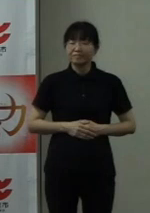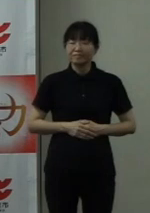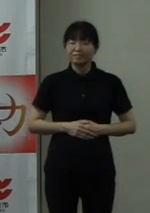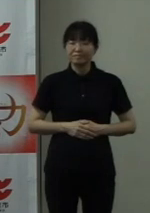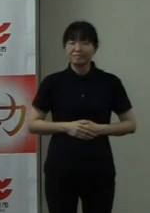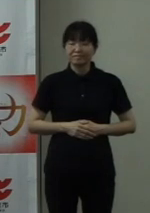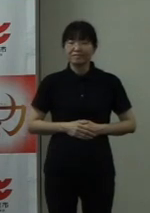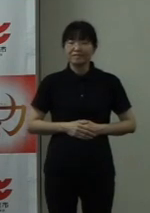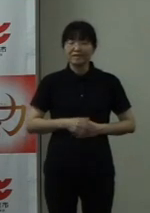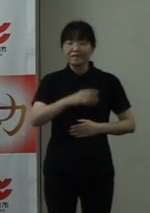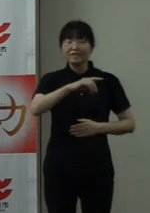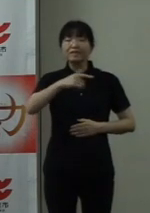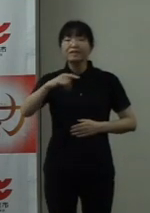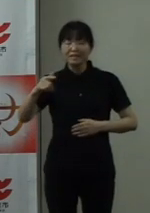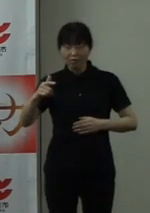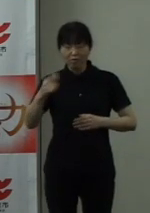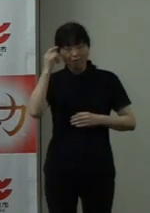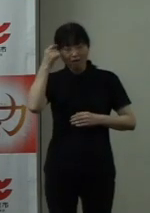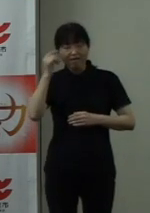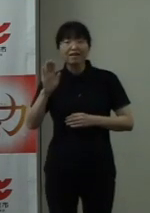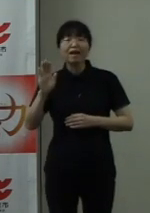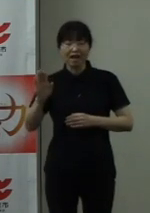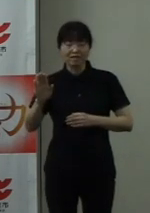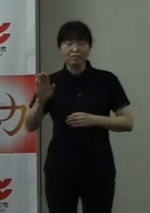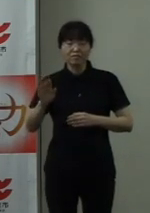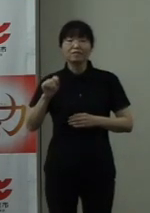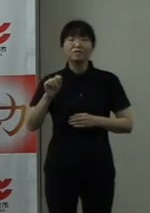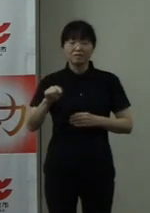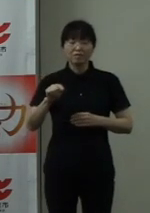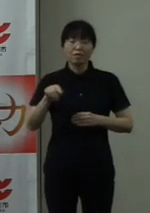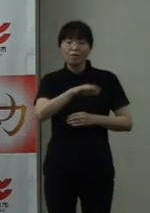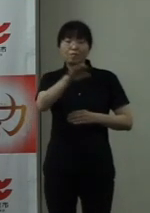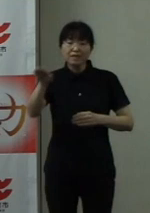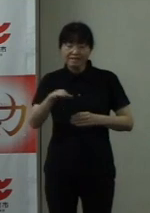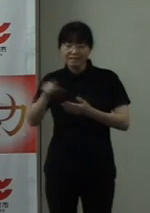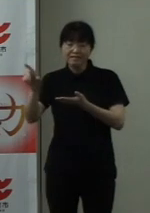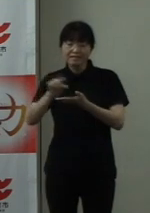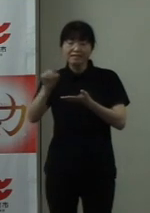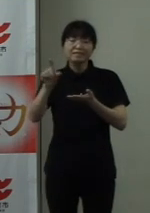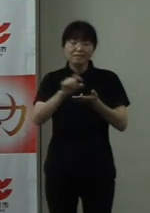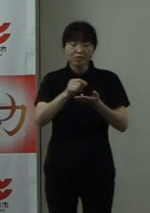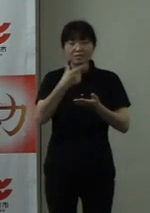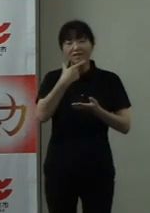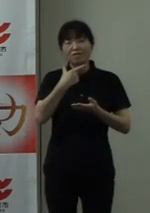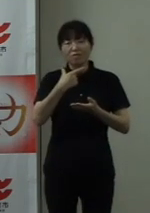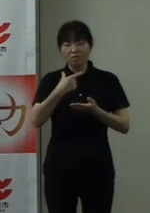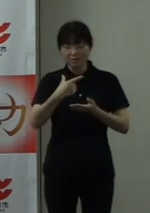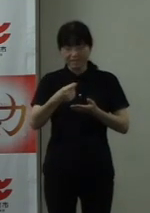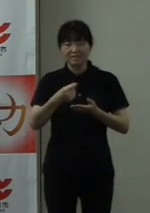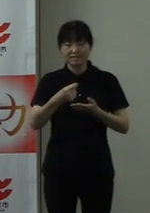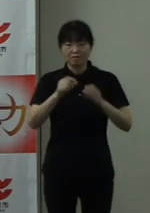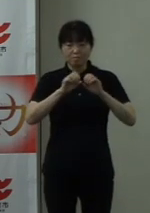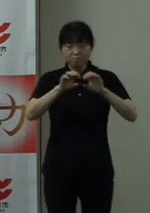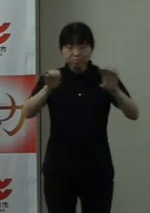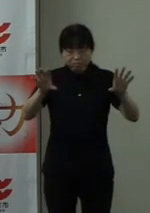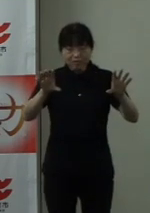支援のメニューはいろいろとありますので、それについてはしっかりと広く皆さん方にご活用していただけるようにですね、国主をは